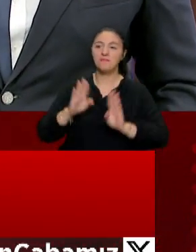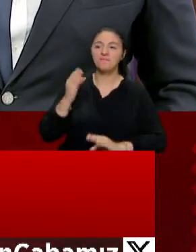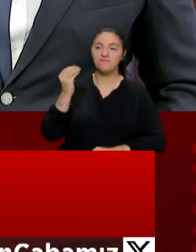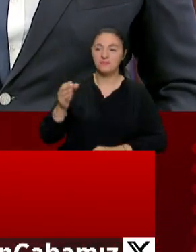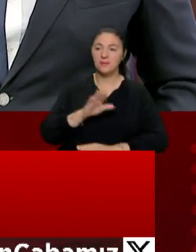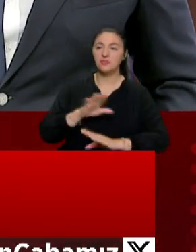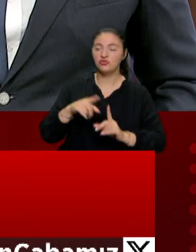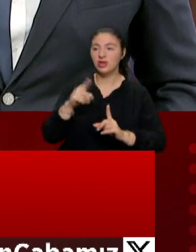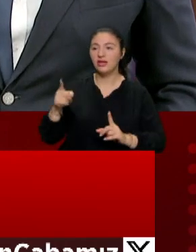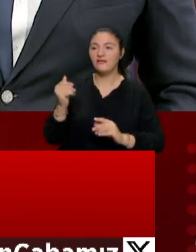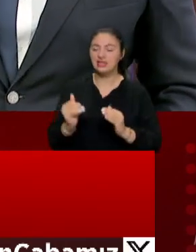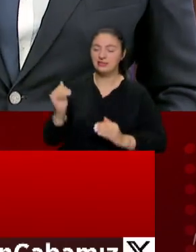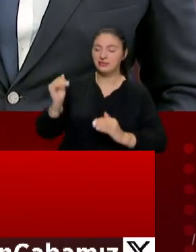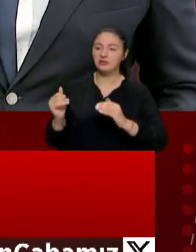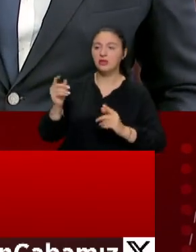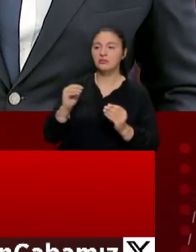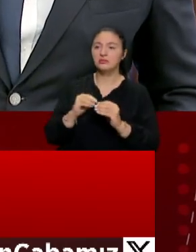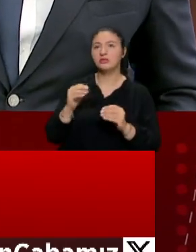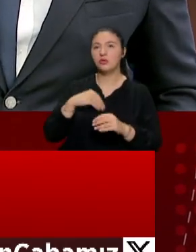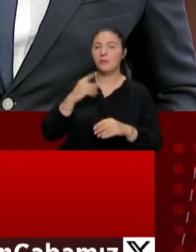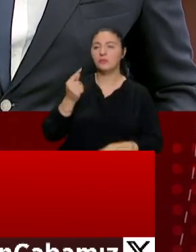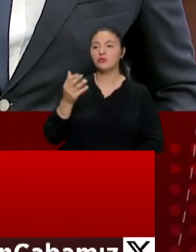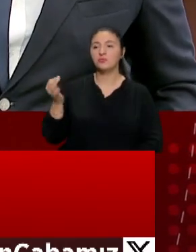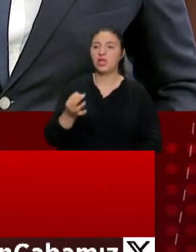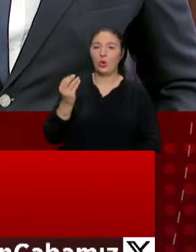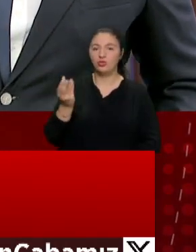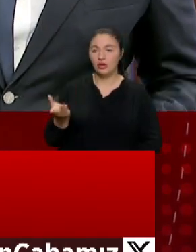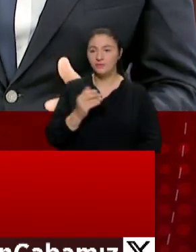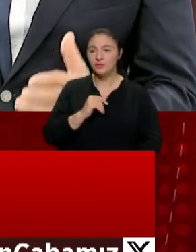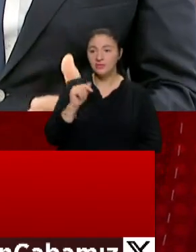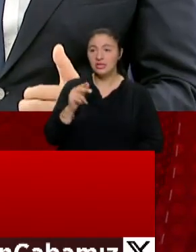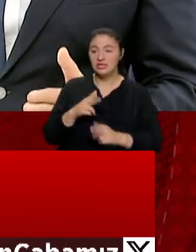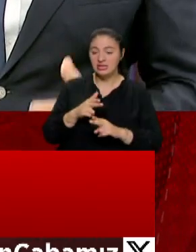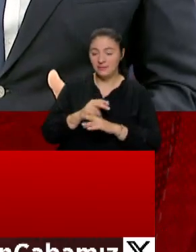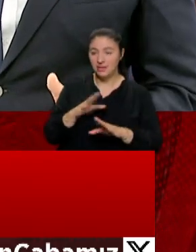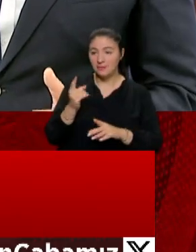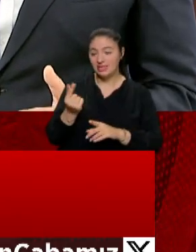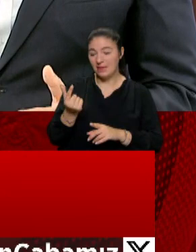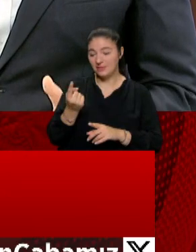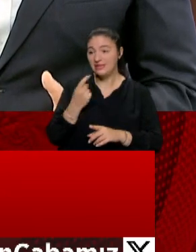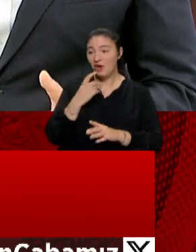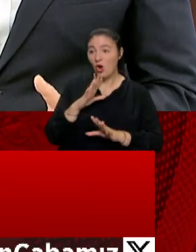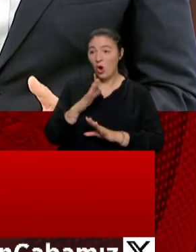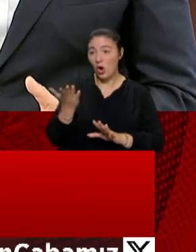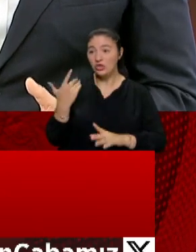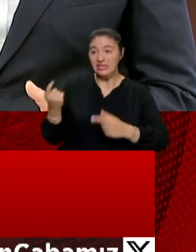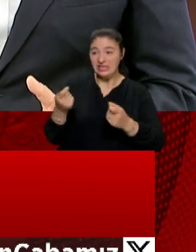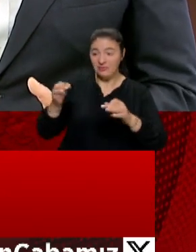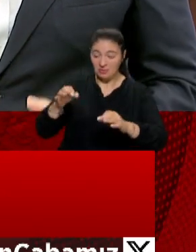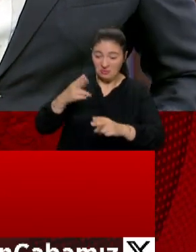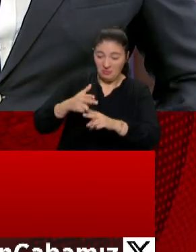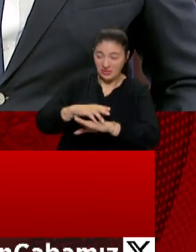maalesef bitinceye kadar fiyat artışlarıyla beraber zannediyorum 1.5 milyarı Bulacak şimdi hızlı bitirelim bir sene önce bunu Devreye alalım diye